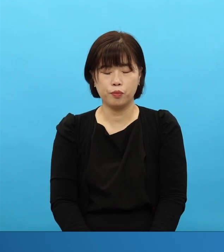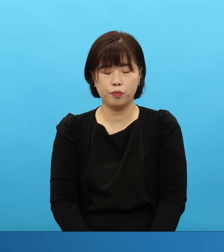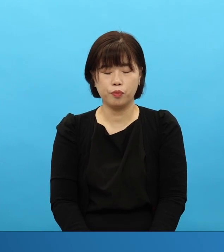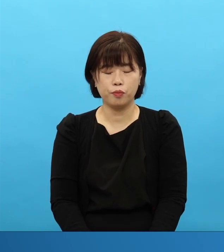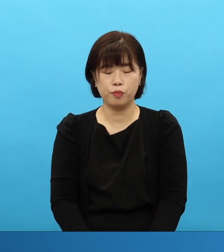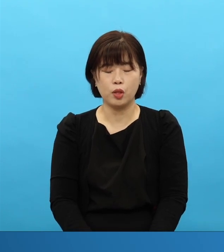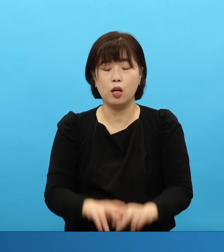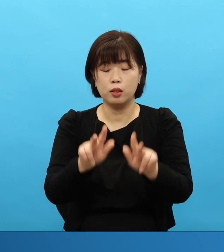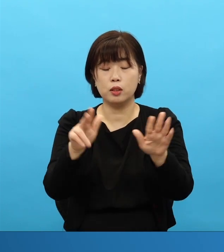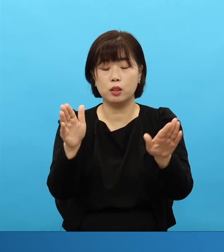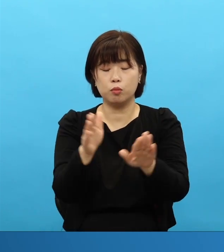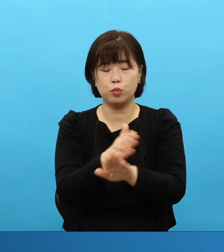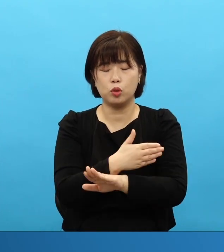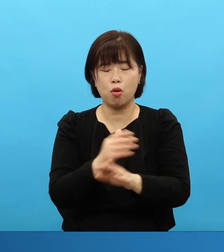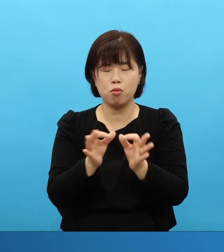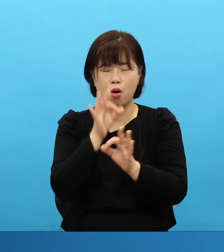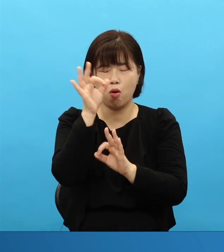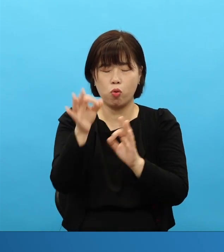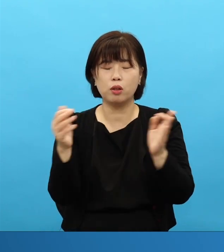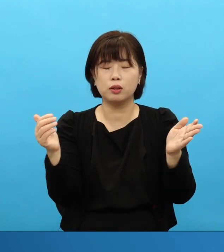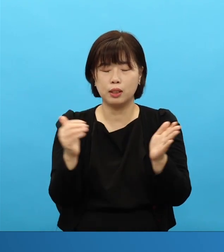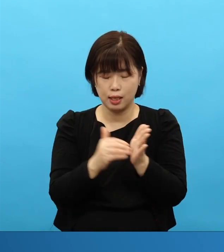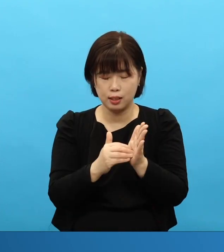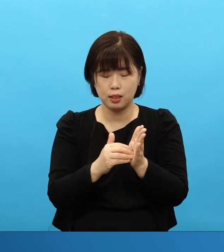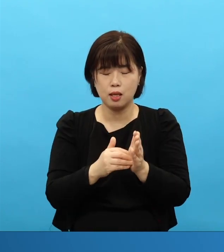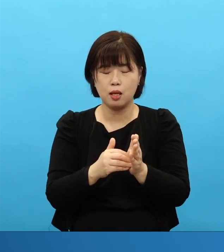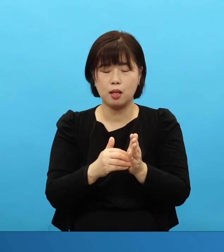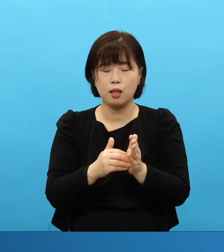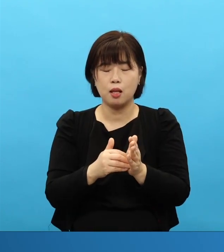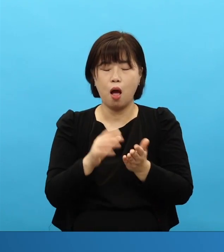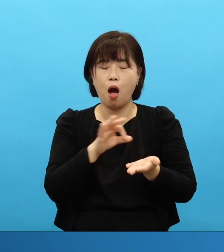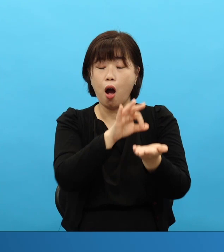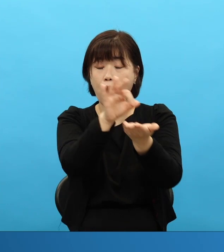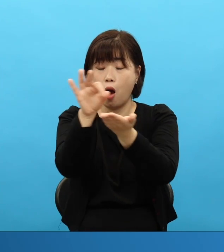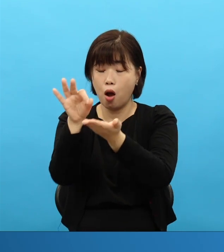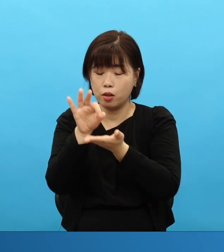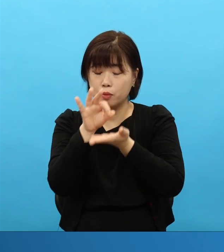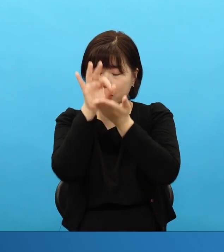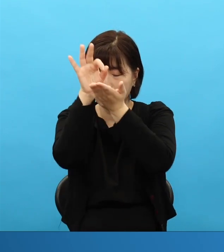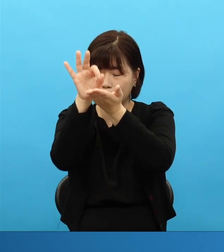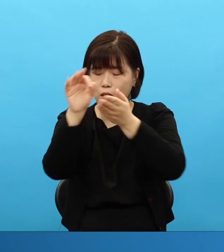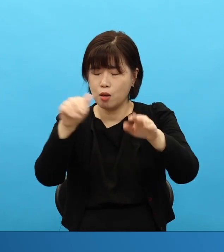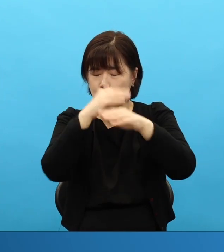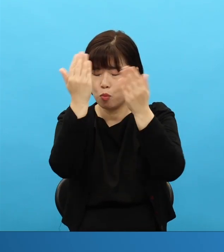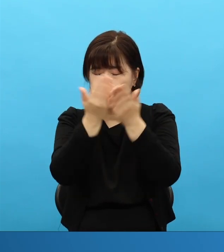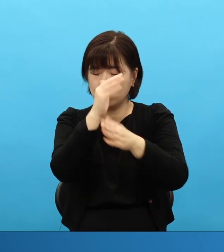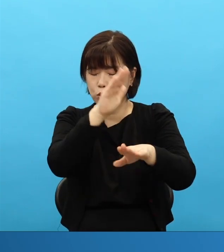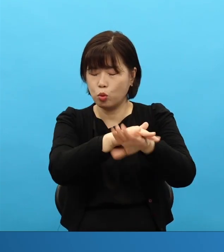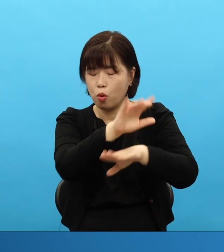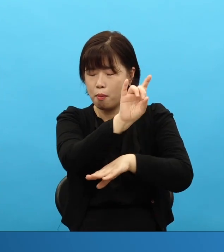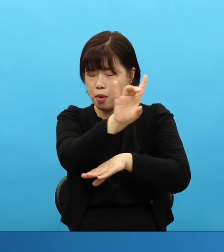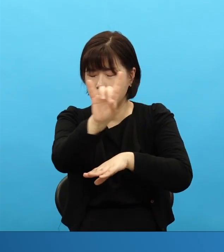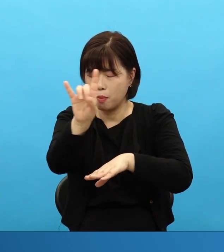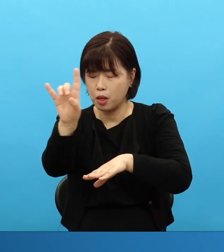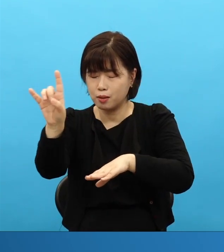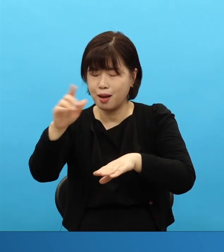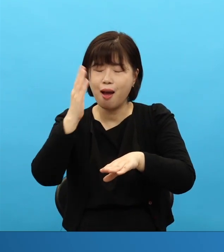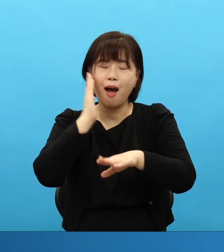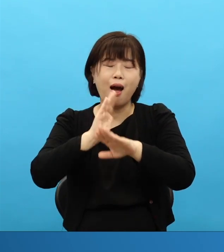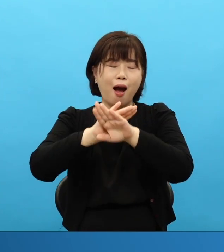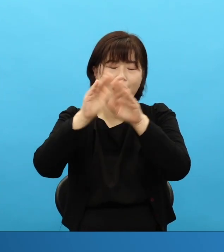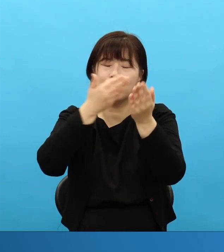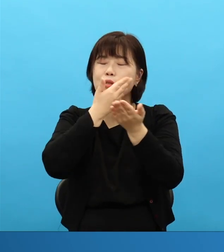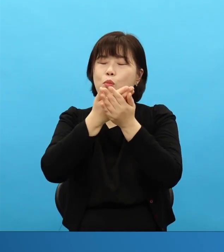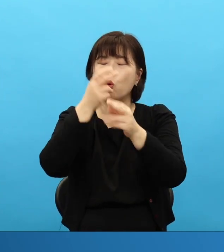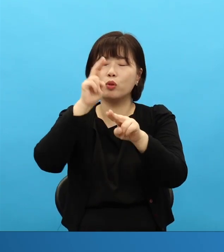tribes. 지금부터 영원토록 헌금 드린 모든 손길이 하늘 보좌에 기록되게